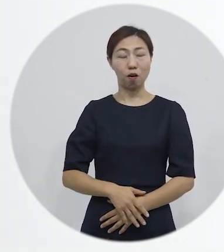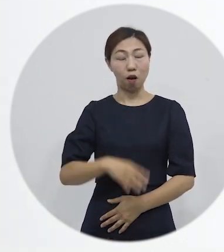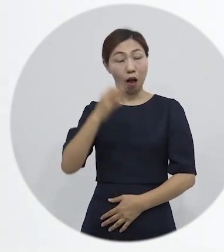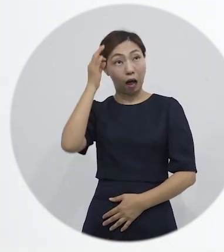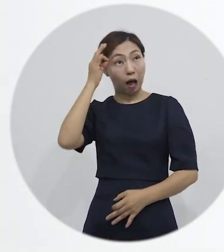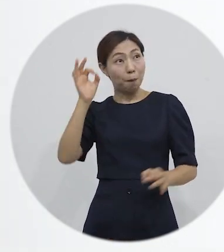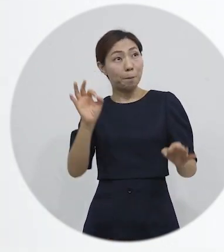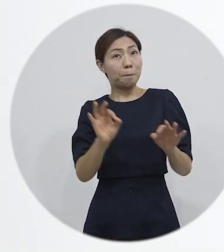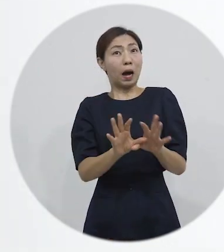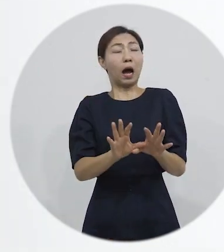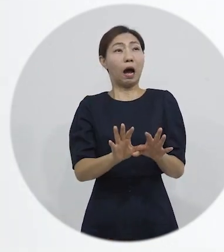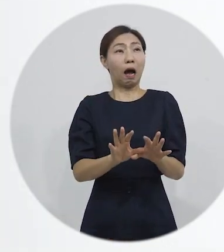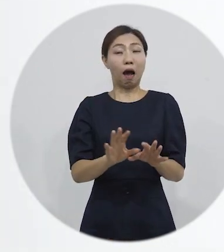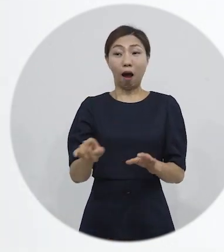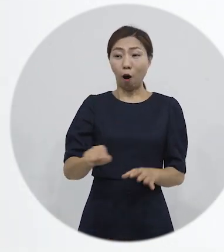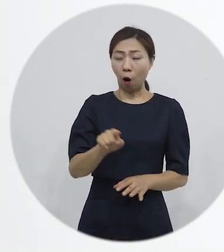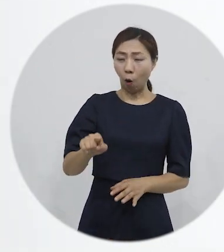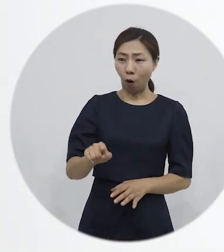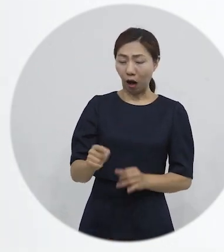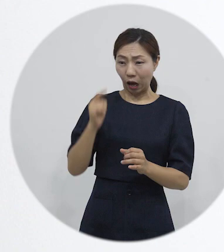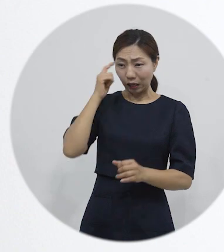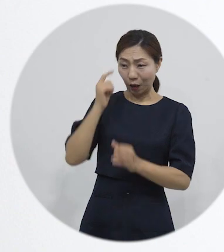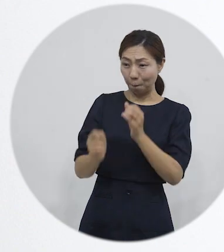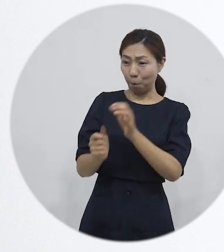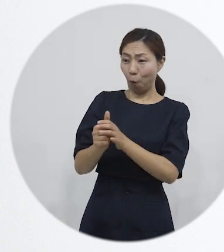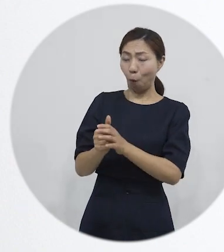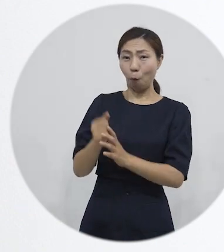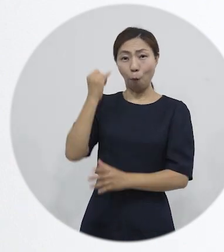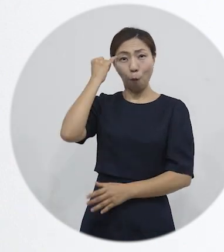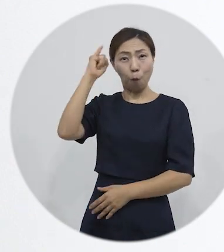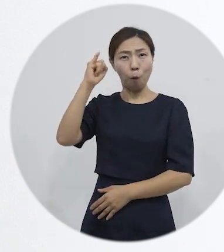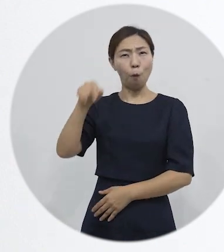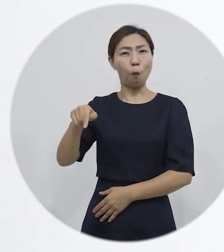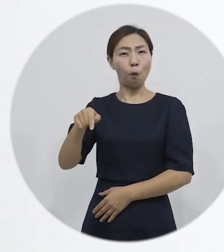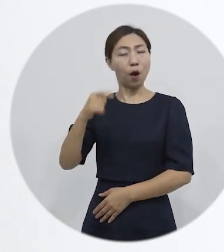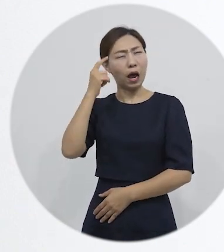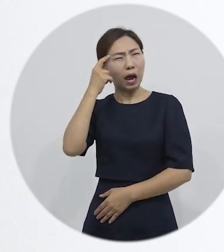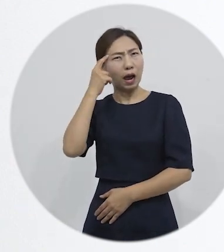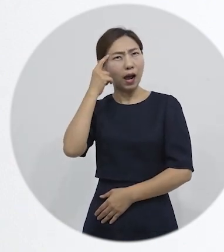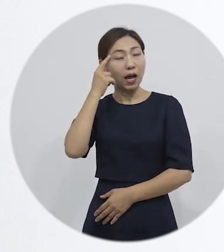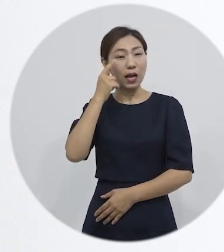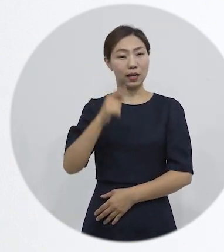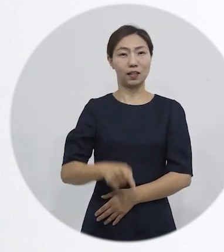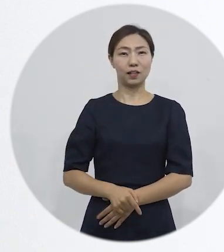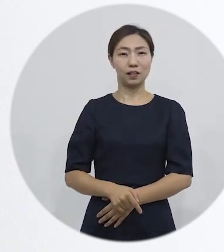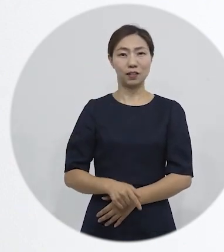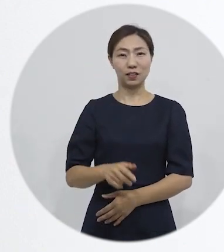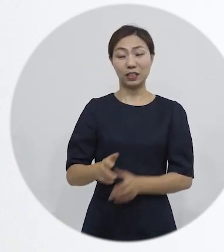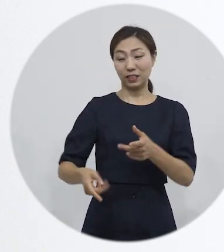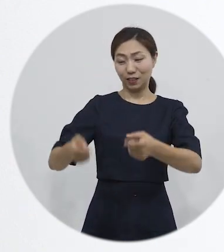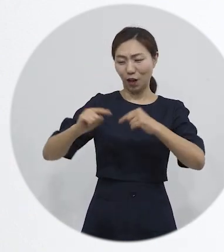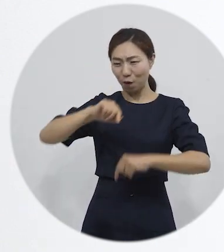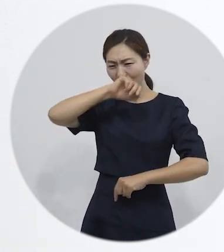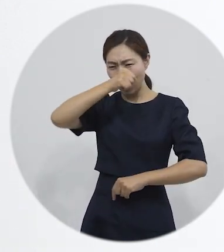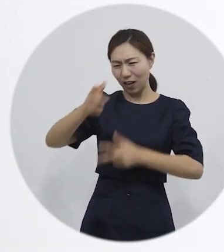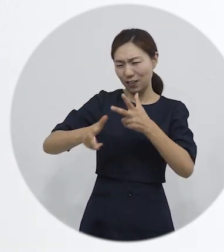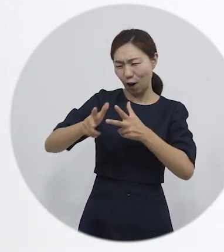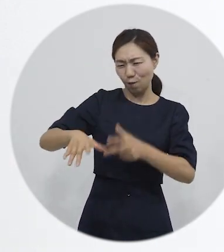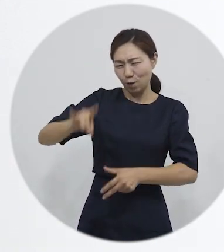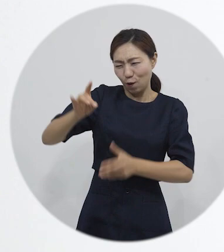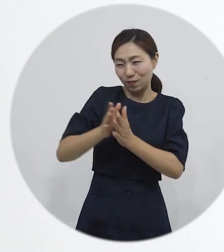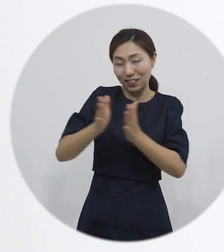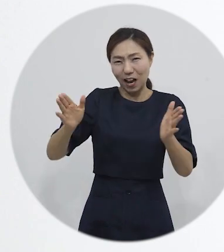와, 이런 생각을 왜 아무도 못했지? 이런 겁니다. 보통 이 참여예산제 초기에는 다 그런 사업이 있는 줄 생각을 했습니다.